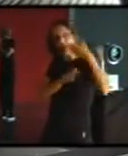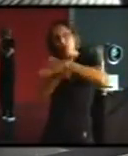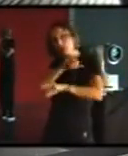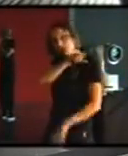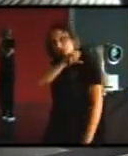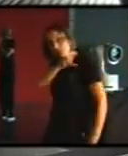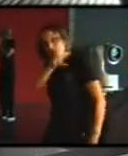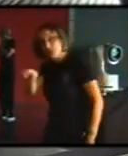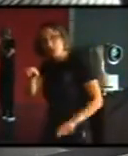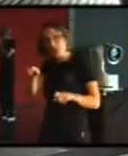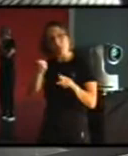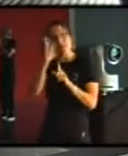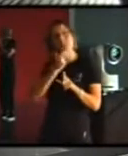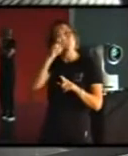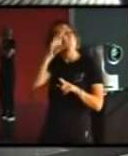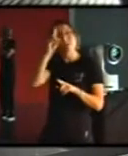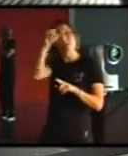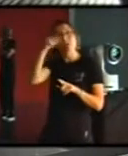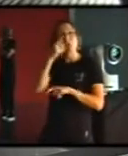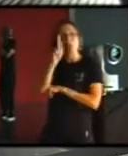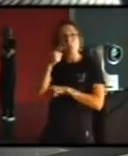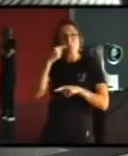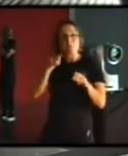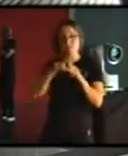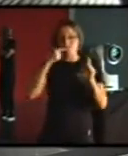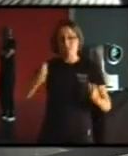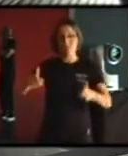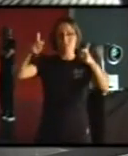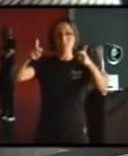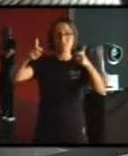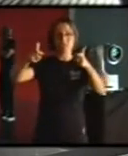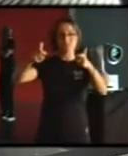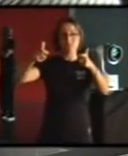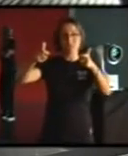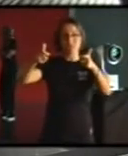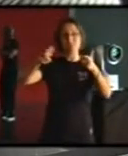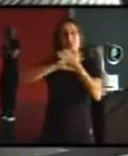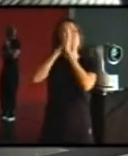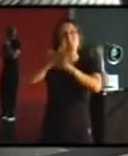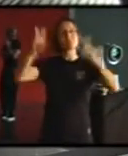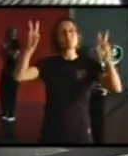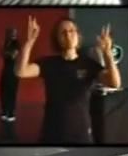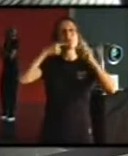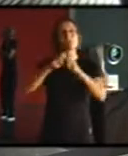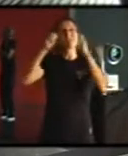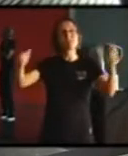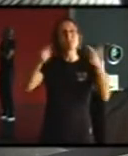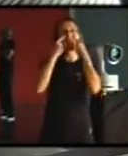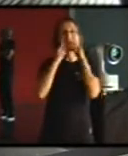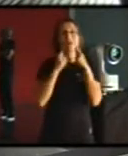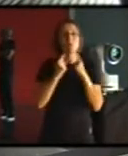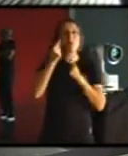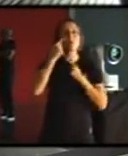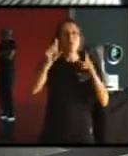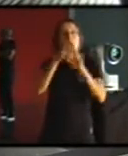citoyens de la RDA, on construisait ce pavillon. Ce pavillon qui est maintenant le Palais des Larmes. Vous voyez que c'est un pavillon